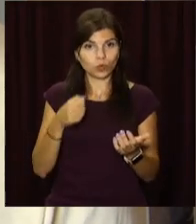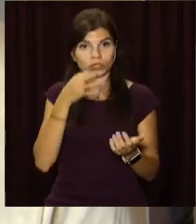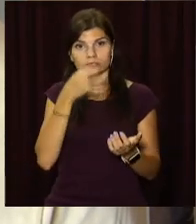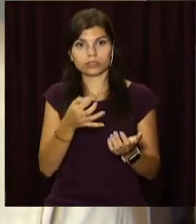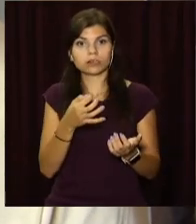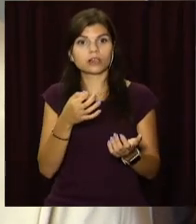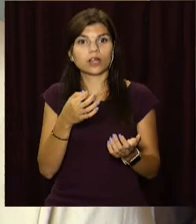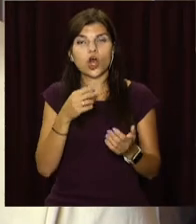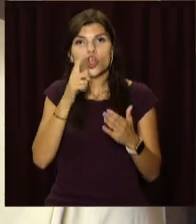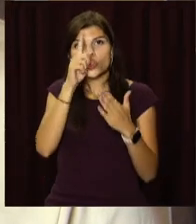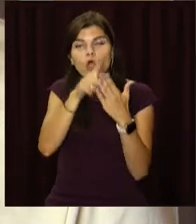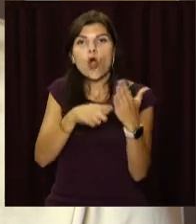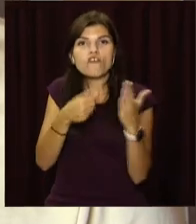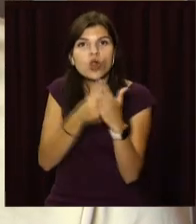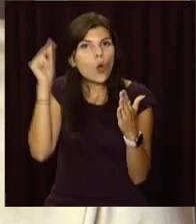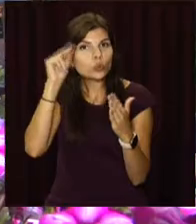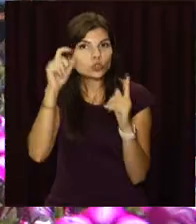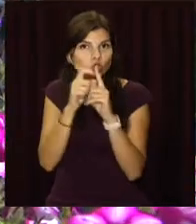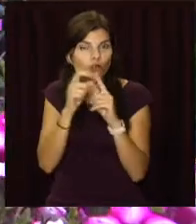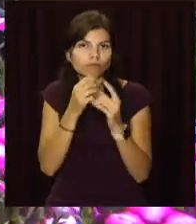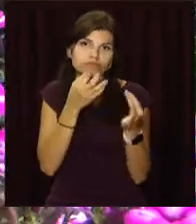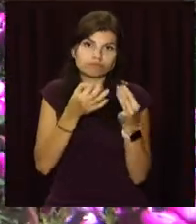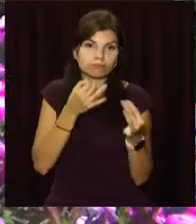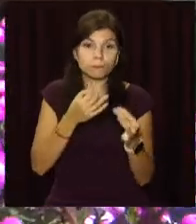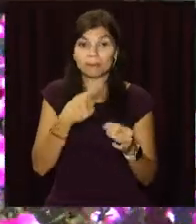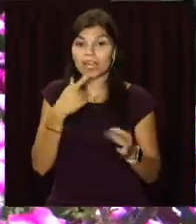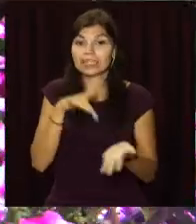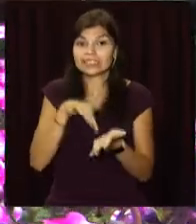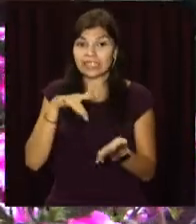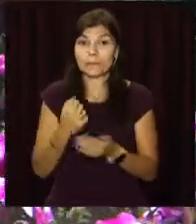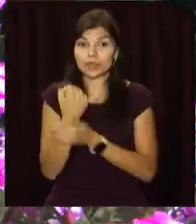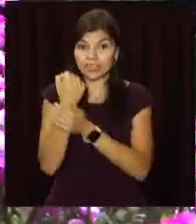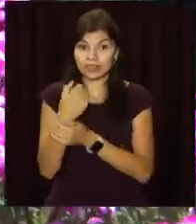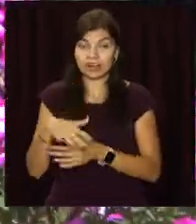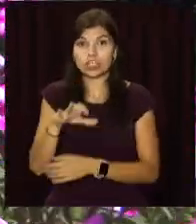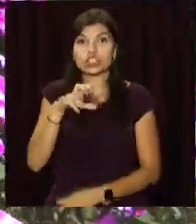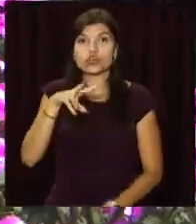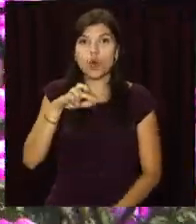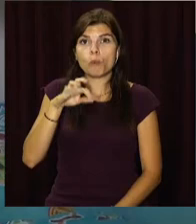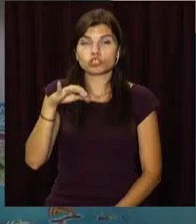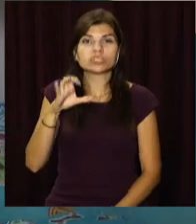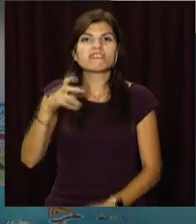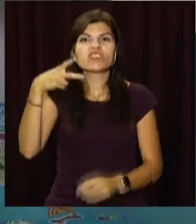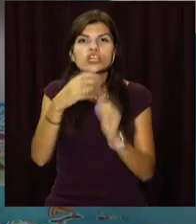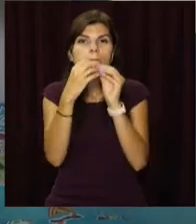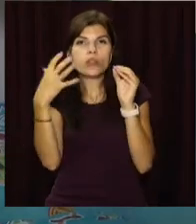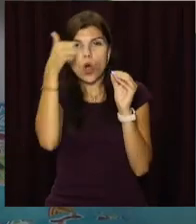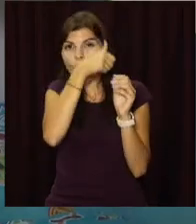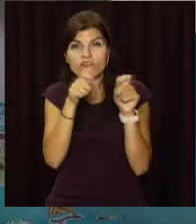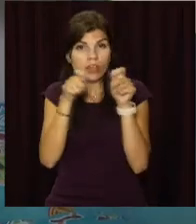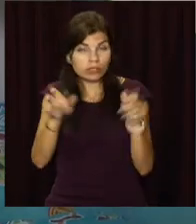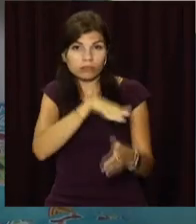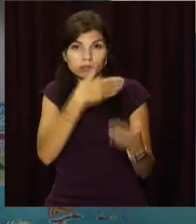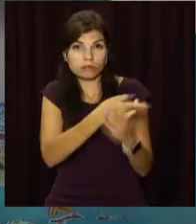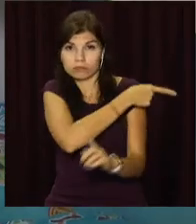с ведения доверительного взаимоотношения. Центр социальной поддержки детей и семей працює в Слобожанському с 2015